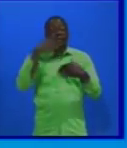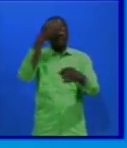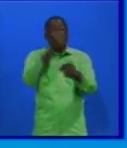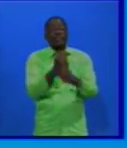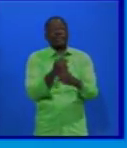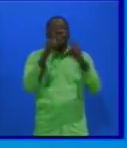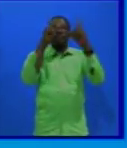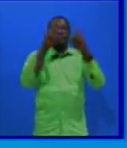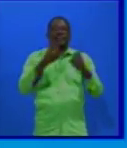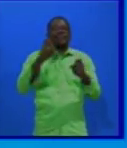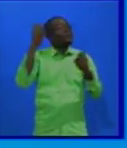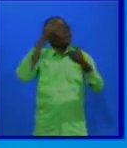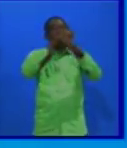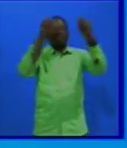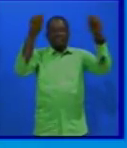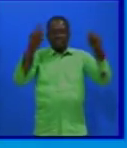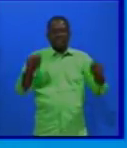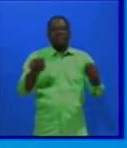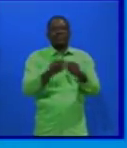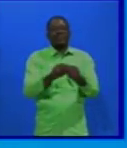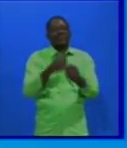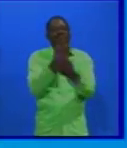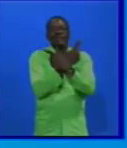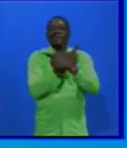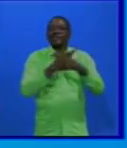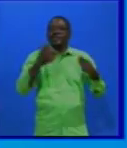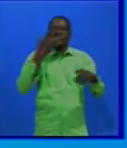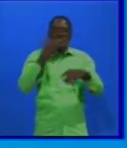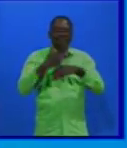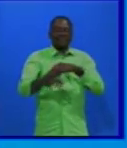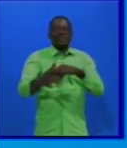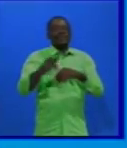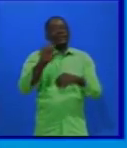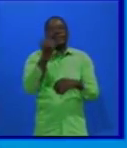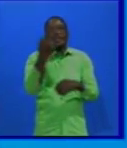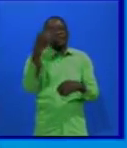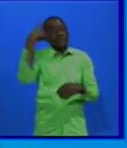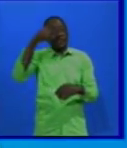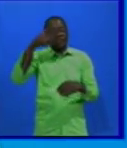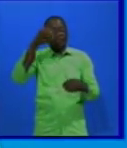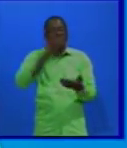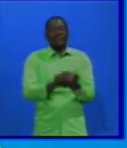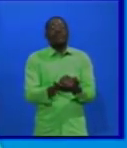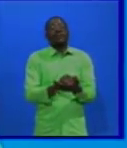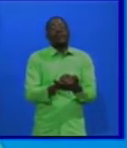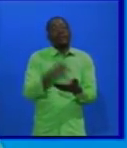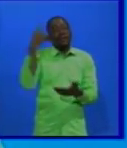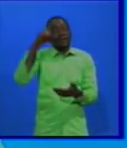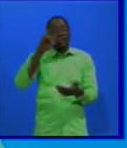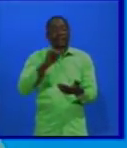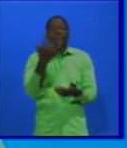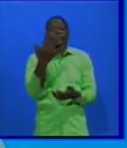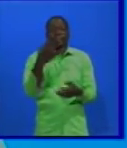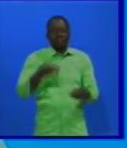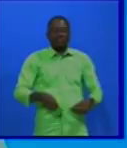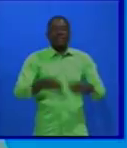tableau baptisé « La sève de la liberté ». Une quinzaine d'œuvres étaient en compétition pour cette édition 2018 et 5 ont été primées.